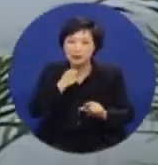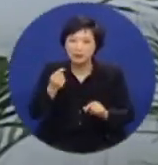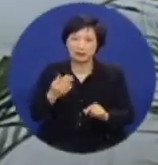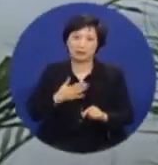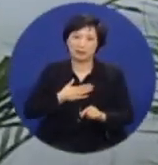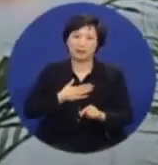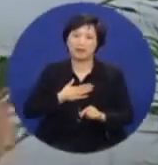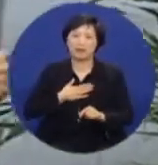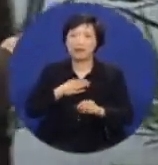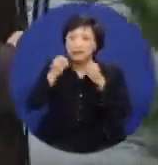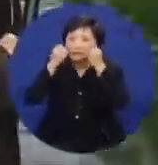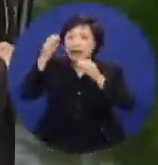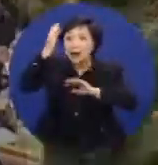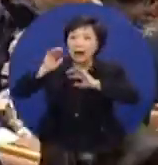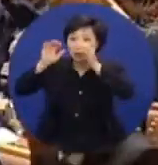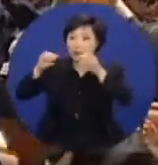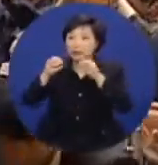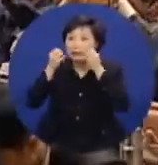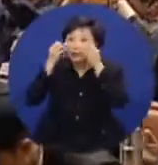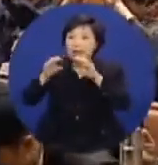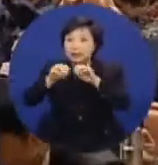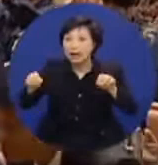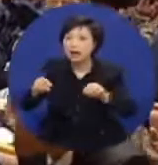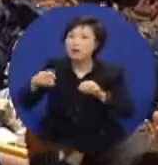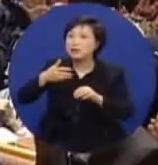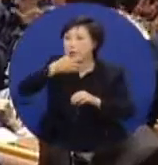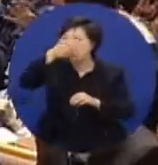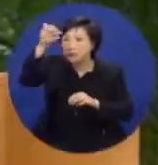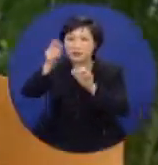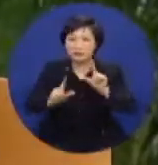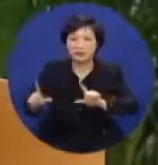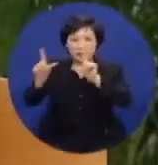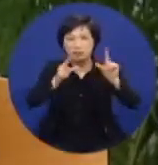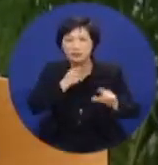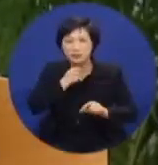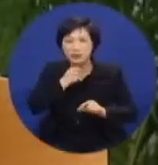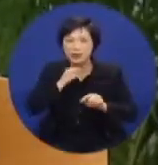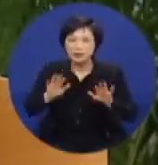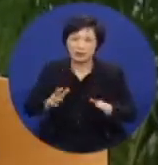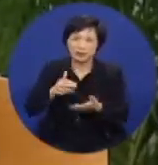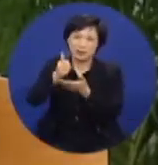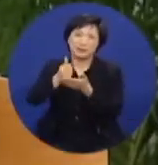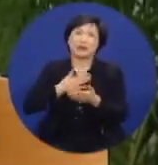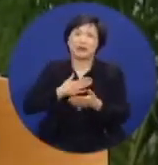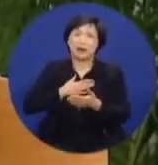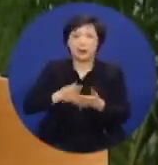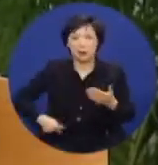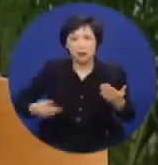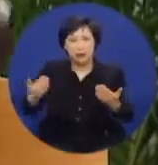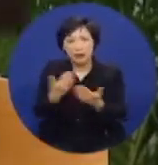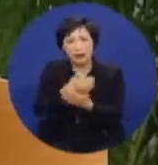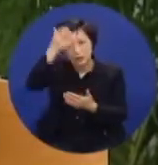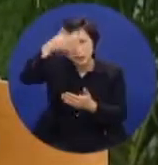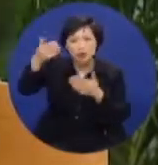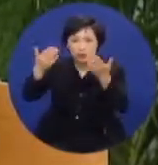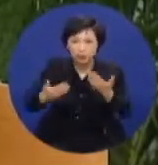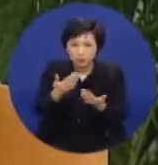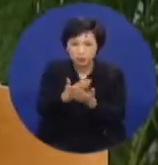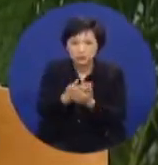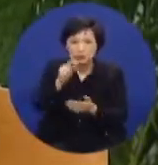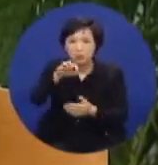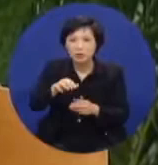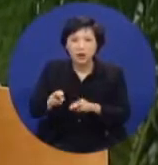아들과 새 땅을 바라보고 살아야 합니다 주일은 나에게 베이게 이용을 주시옵소서 고 여기는 모든 자들이 다